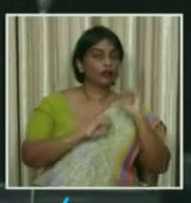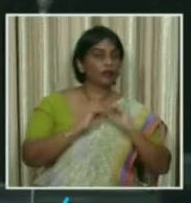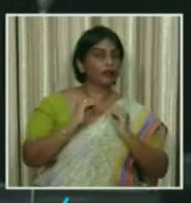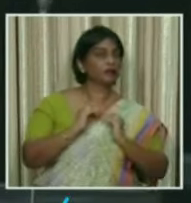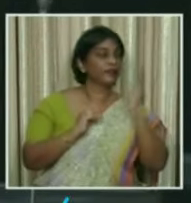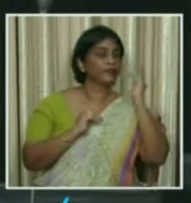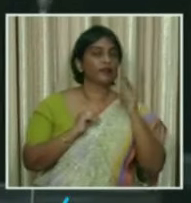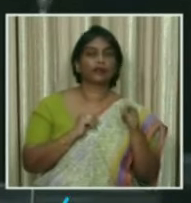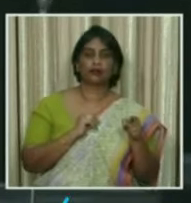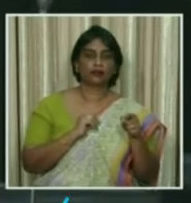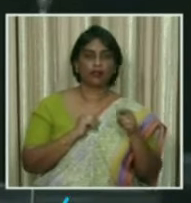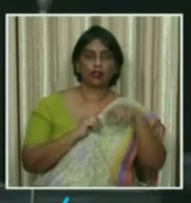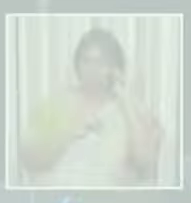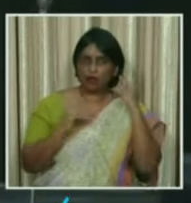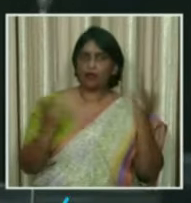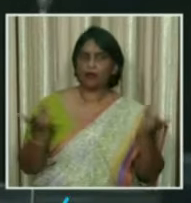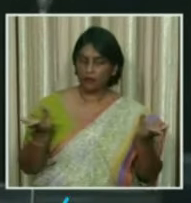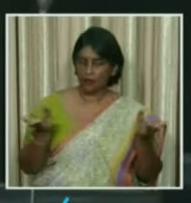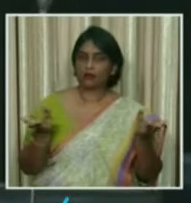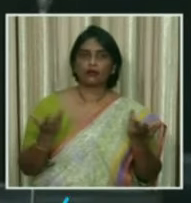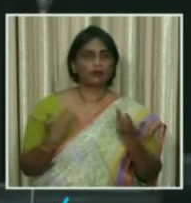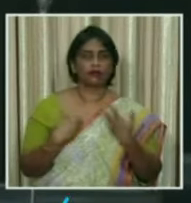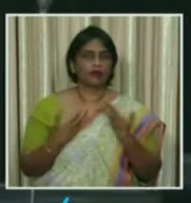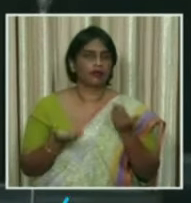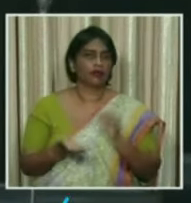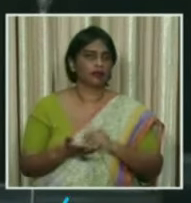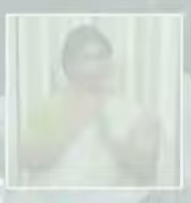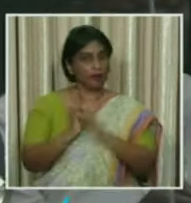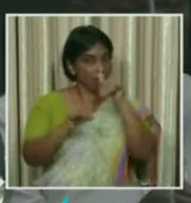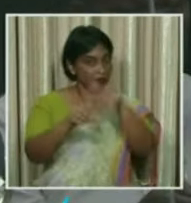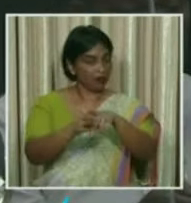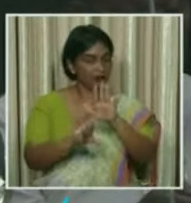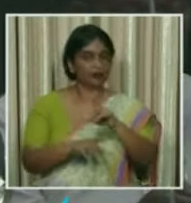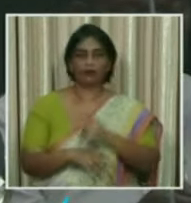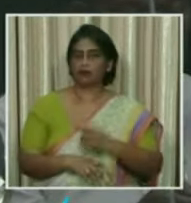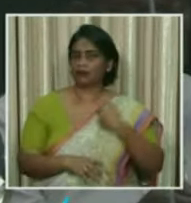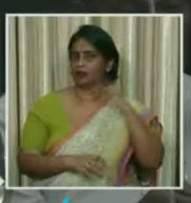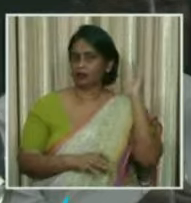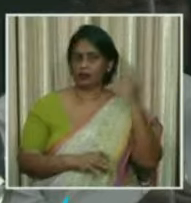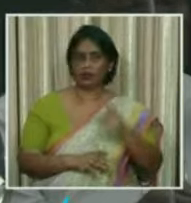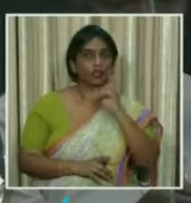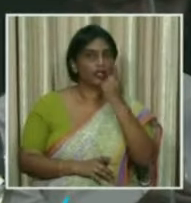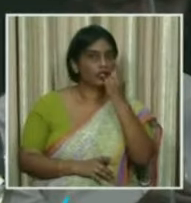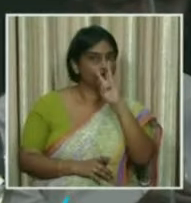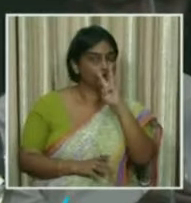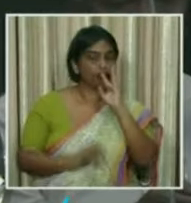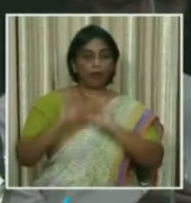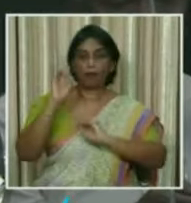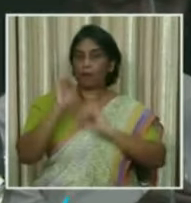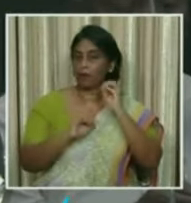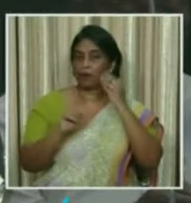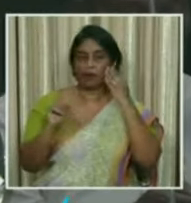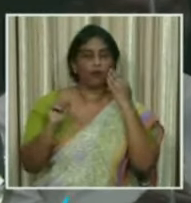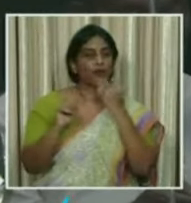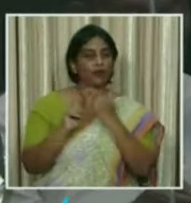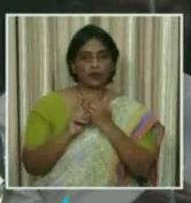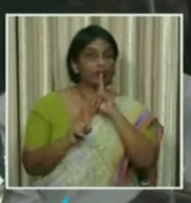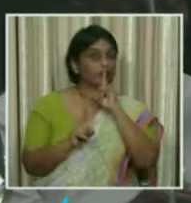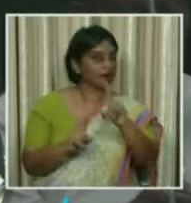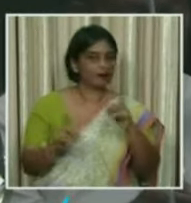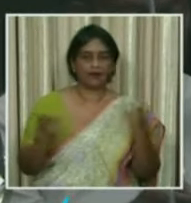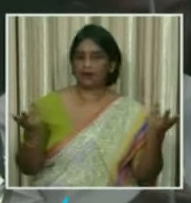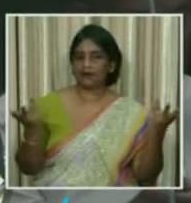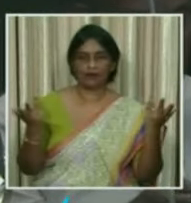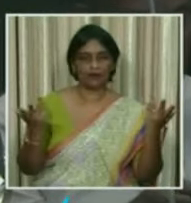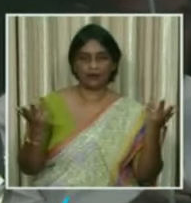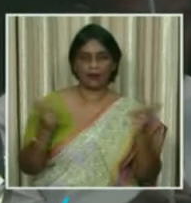විශාල කියන කාරණේ තේරුම් ගන්න බැරි නම් ඒක මට තවදුරටත් පැහැදිලි කරන්න බෑ. කිසිම තැනක 13%ක් සම්බන්ධයෙන් සඳහන් වෙන්නේ නෑ